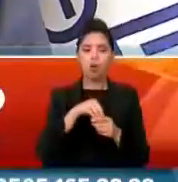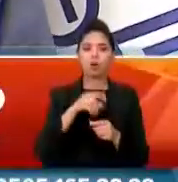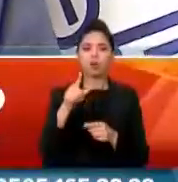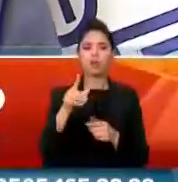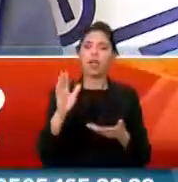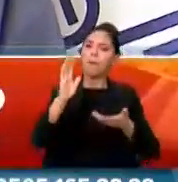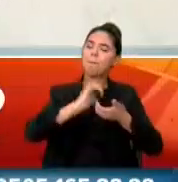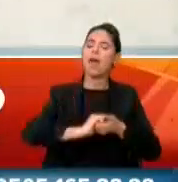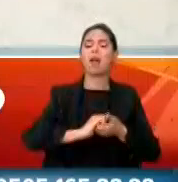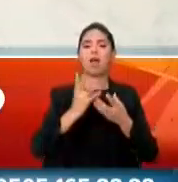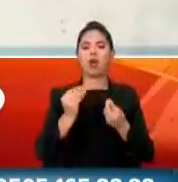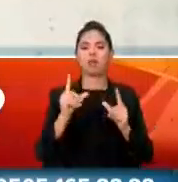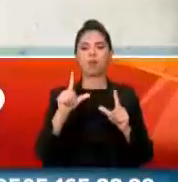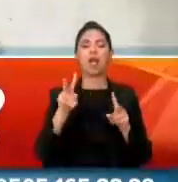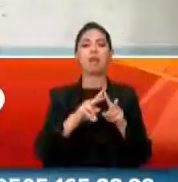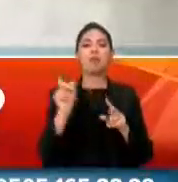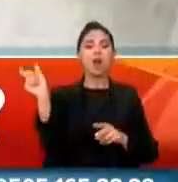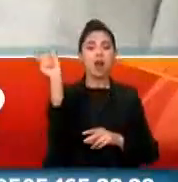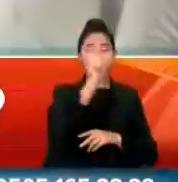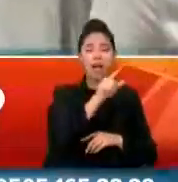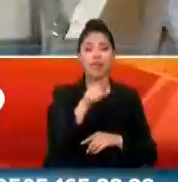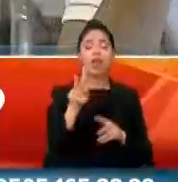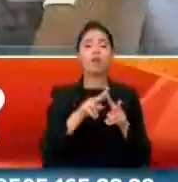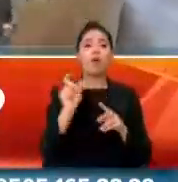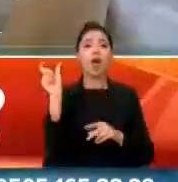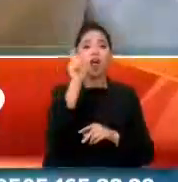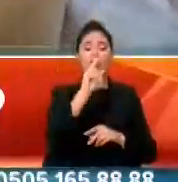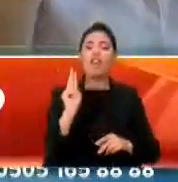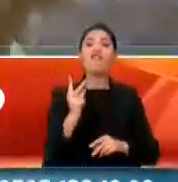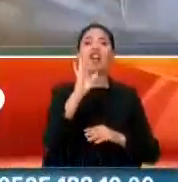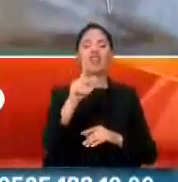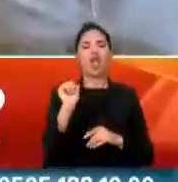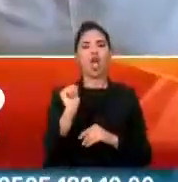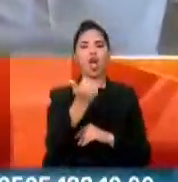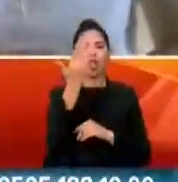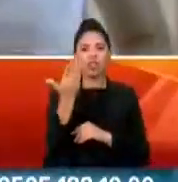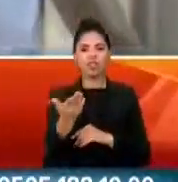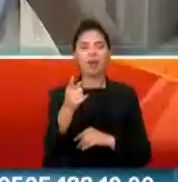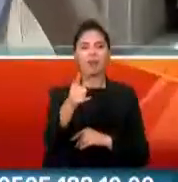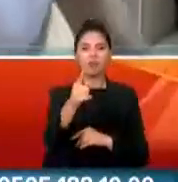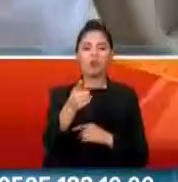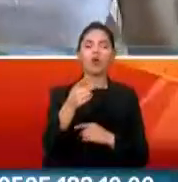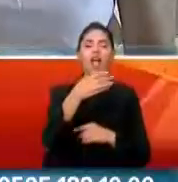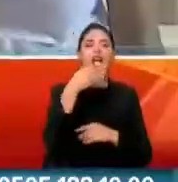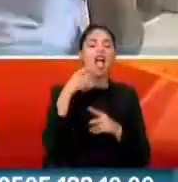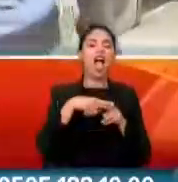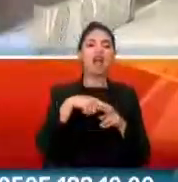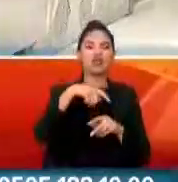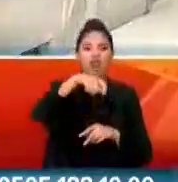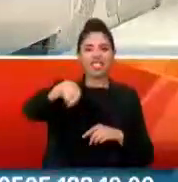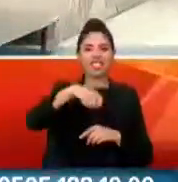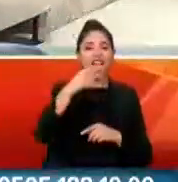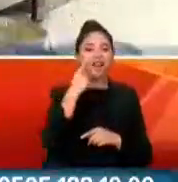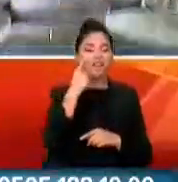birliği yakalamamız gerekir. Muharrem ayından ve Muharrem ayının vazgeçilmezi aşureden bu kadar bahsetmişken aşure tarifi